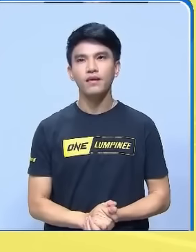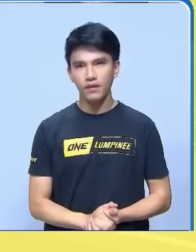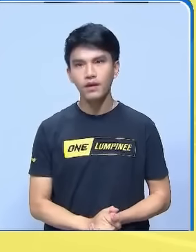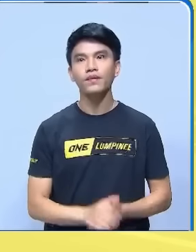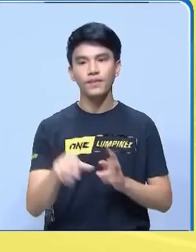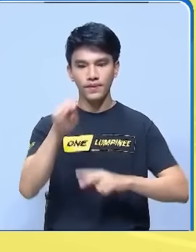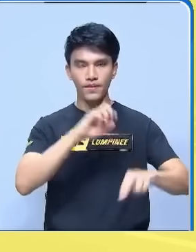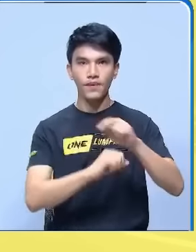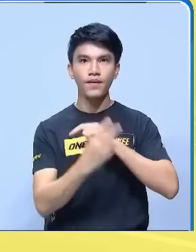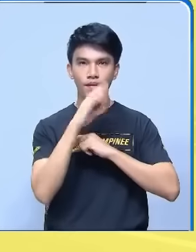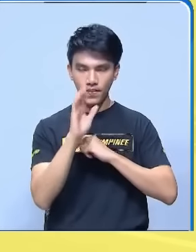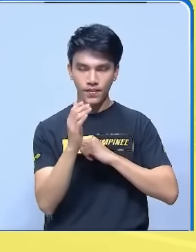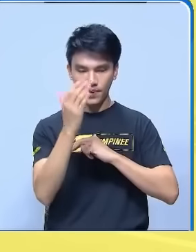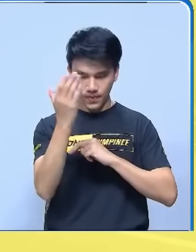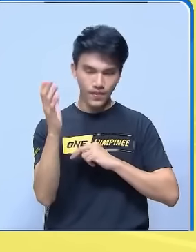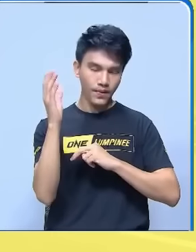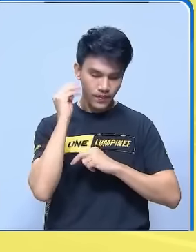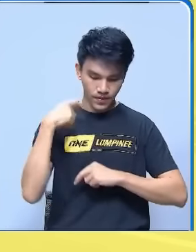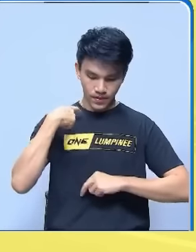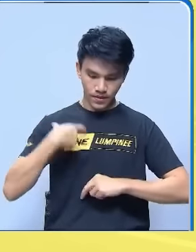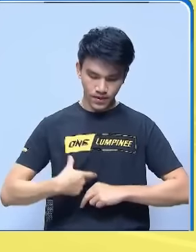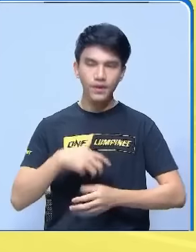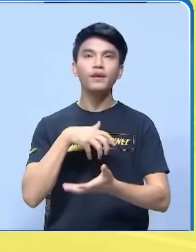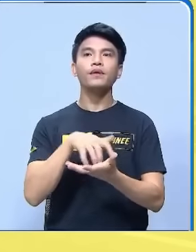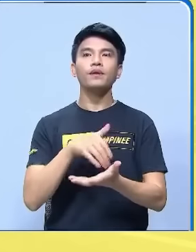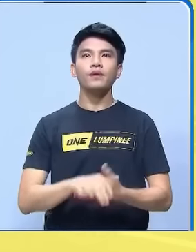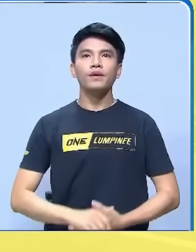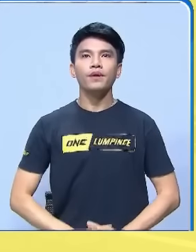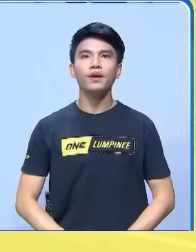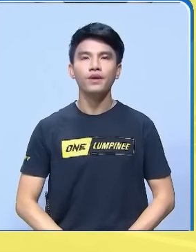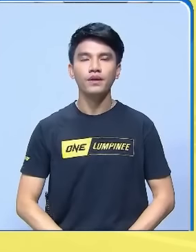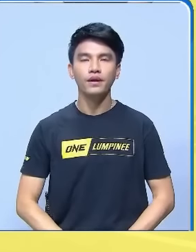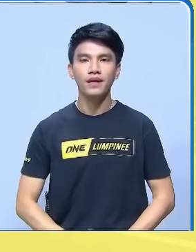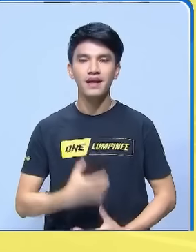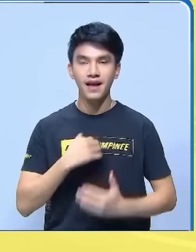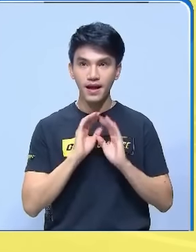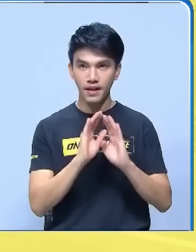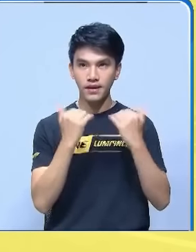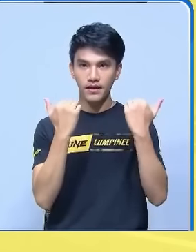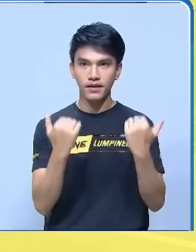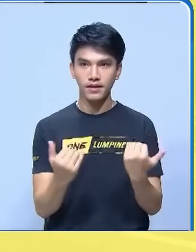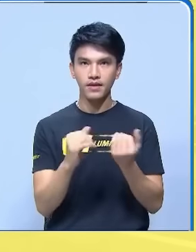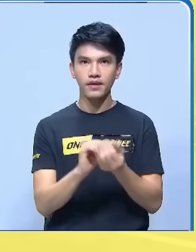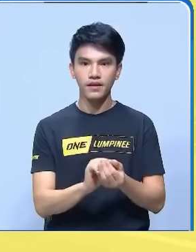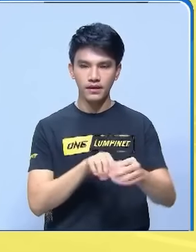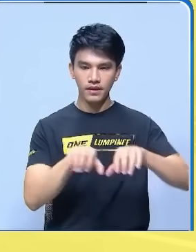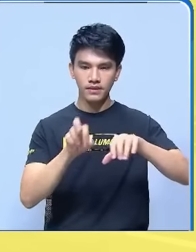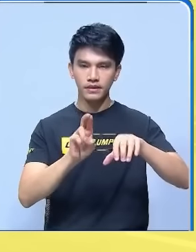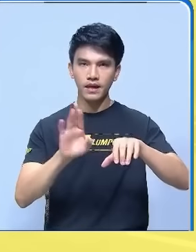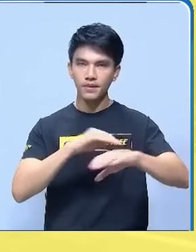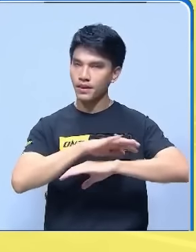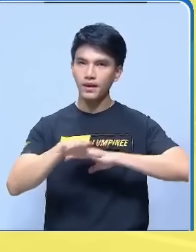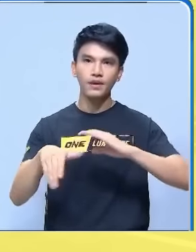ตรวจสอบกันสักหน่อยนะคะไปฟังเสียงทนายหน่อยค่ะ อยากจะฝากสคบนะครับจัดระเบียบแม่ค้าออนไลน์ทุกร